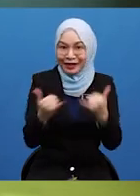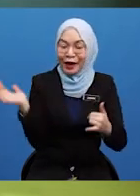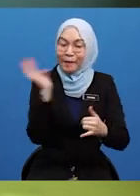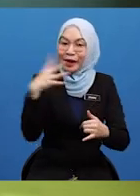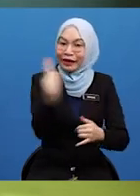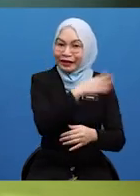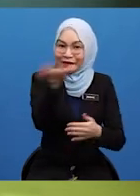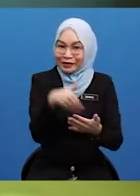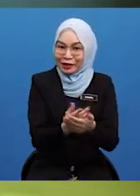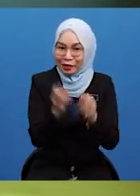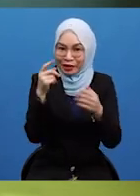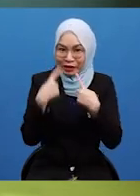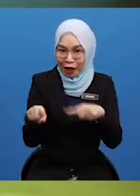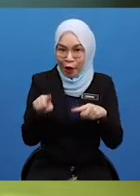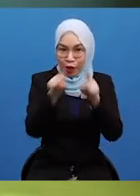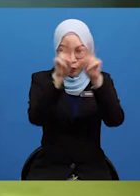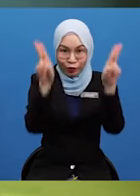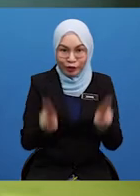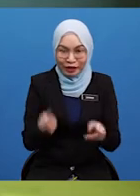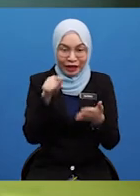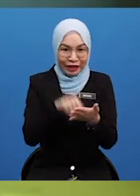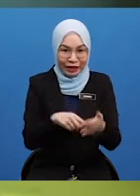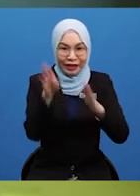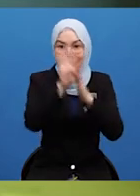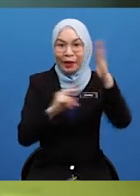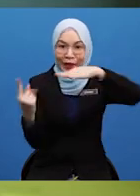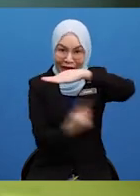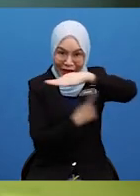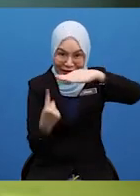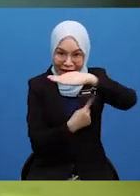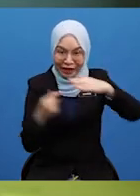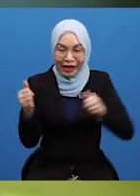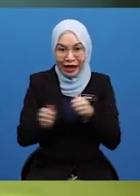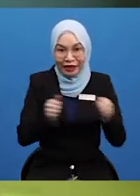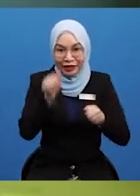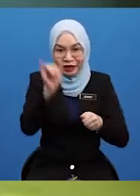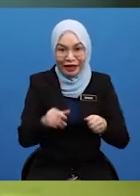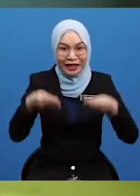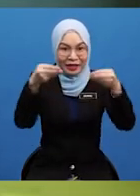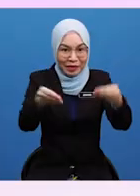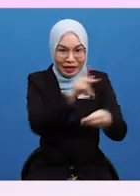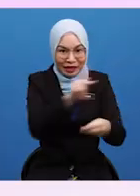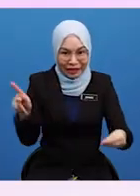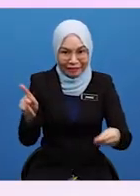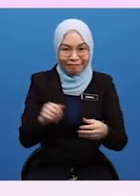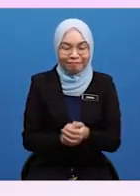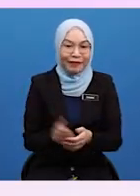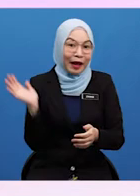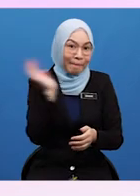uji mindah semua murid-murid berdasarkan Activity yang diberikan